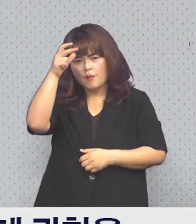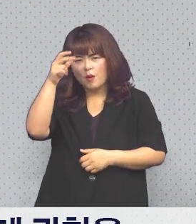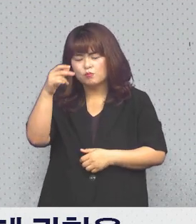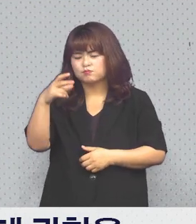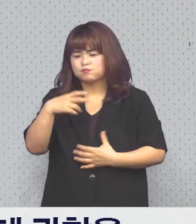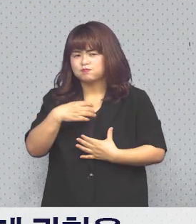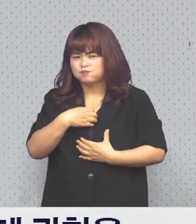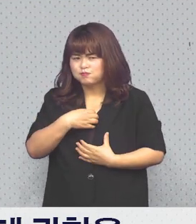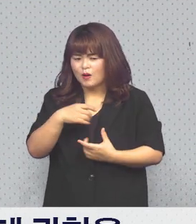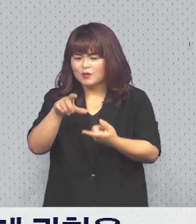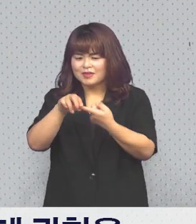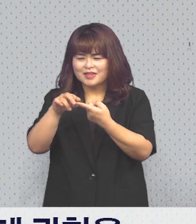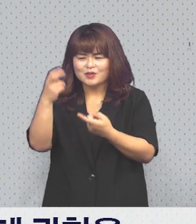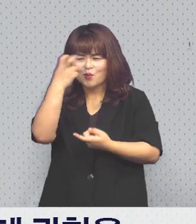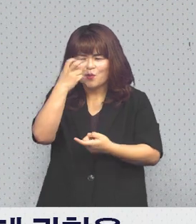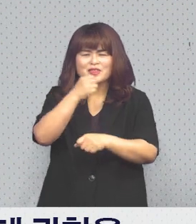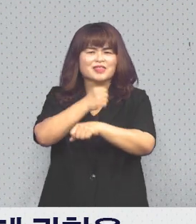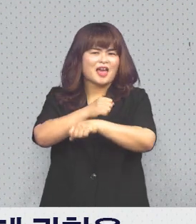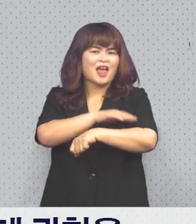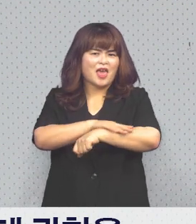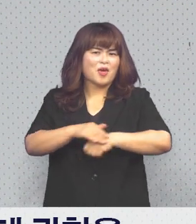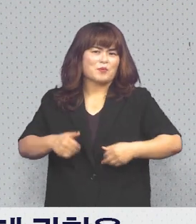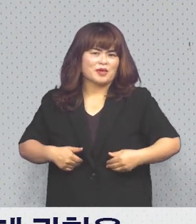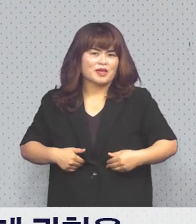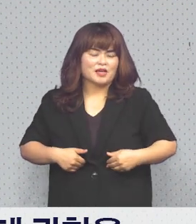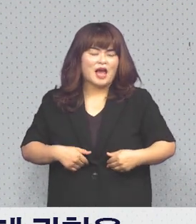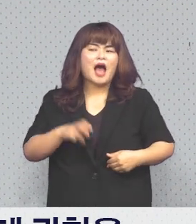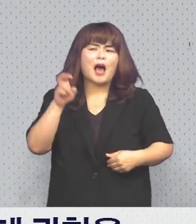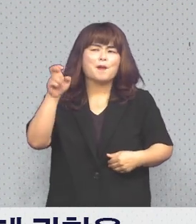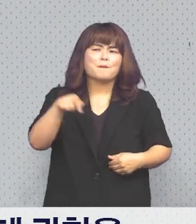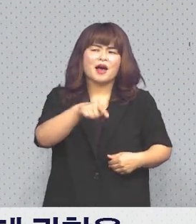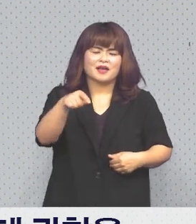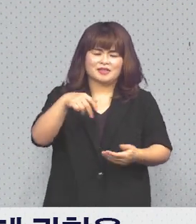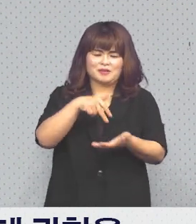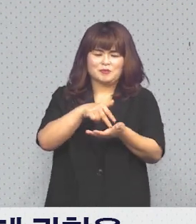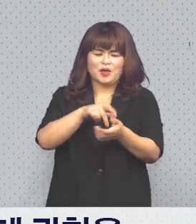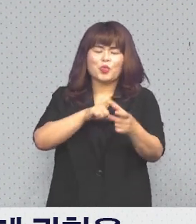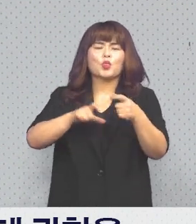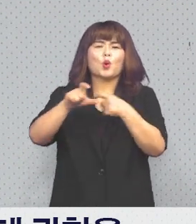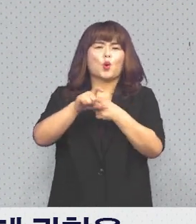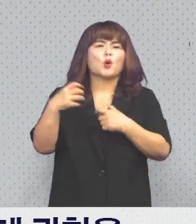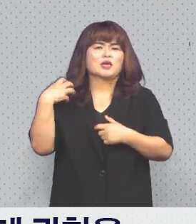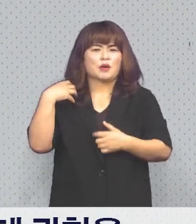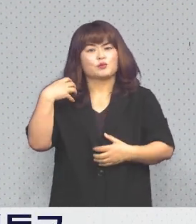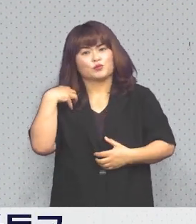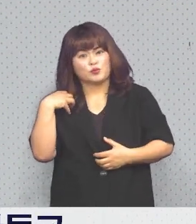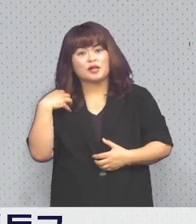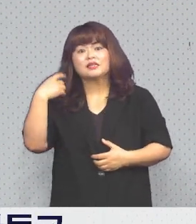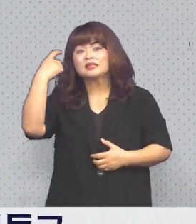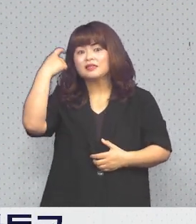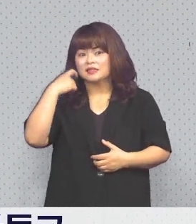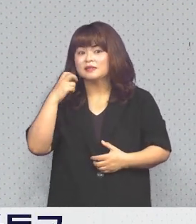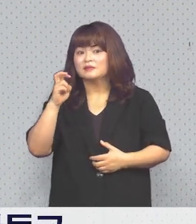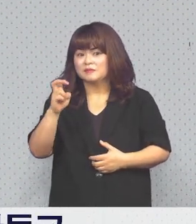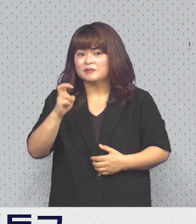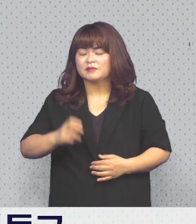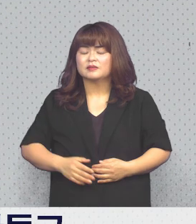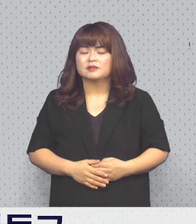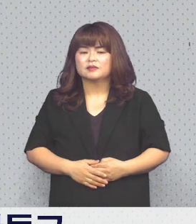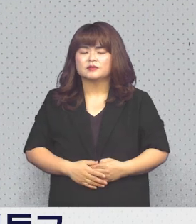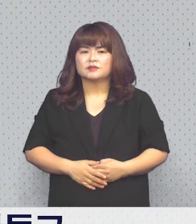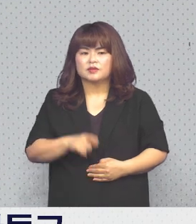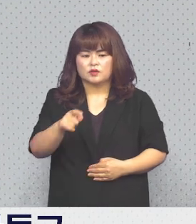관찰을 많이 해주셔야 될 텐데, 한편으로는 업무가 추가되는 면도 있지만 우리 용인